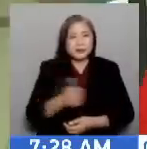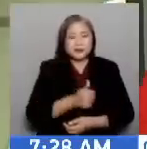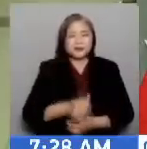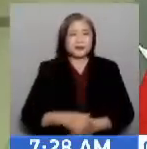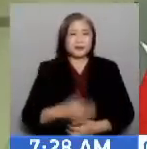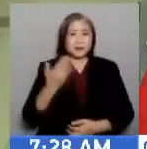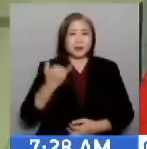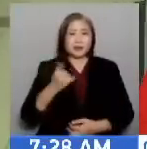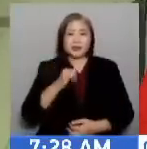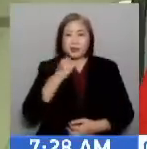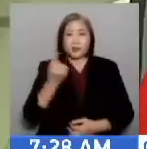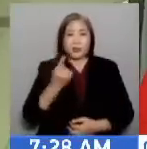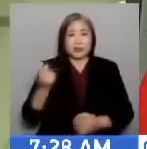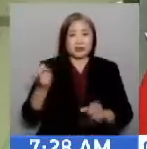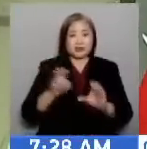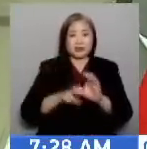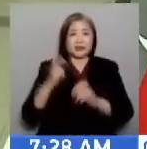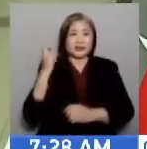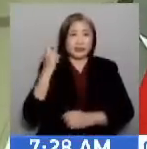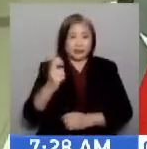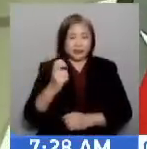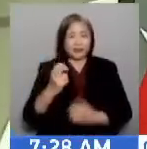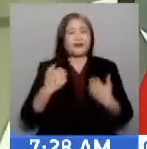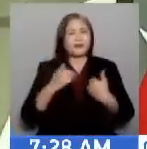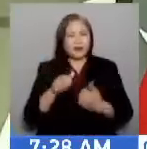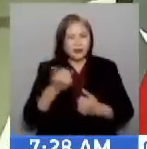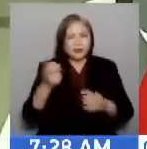ng sasakyan lang po nila .